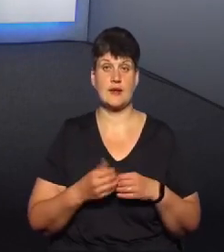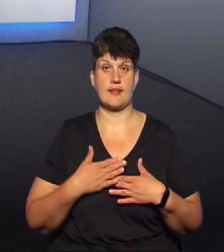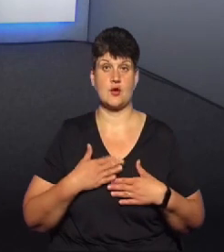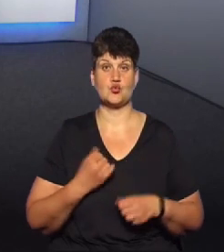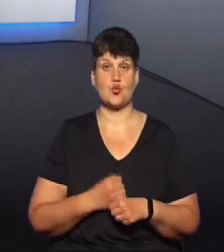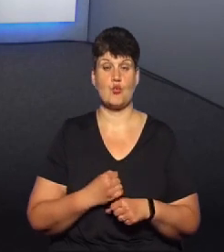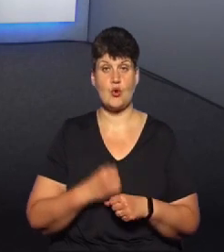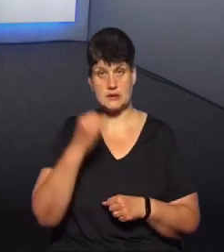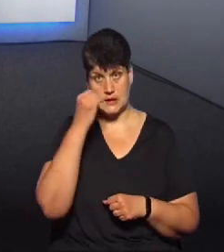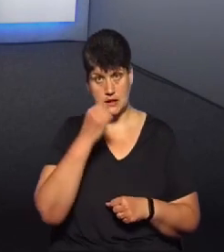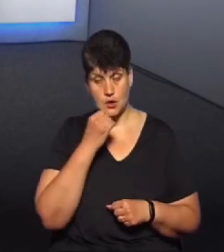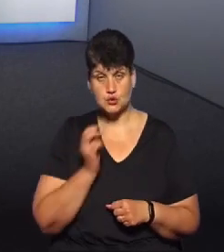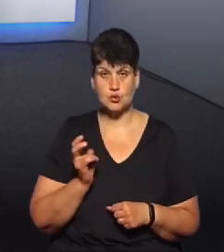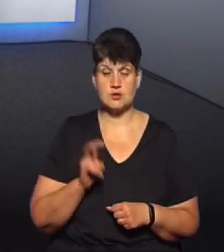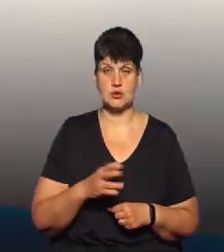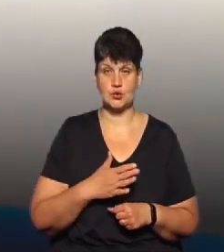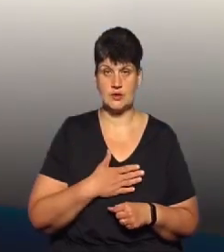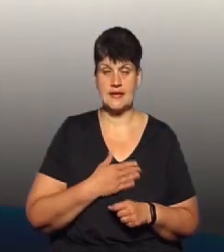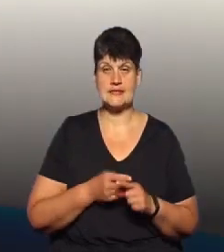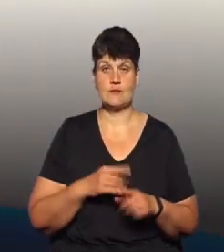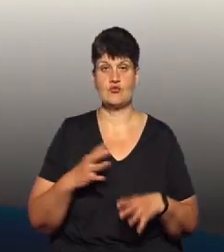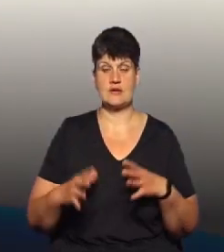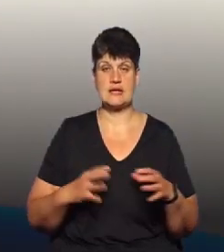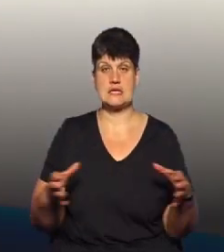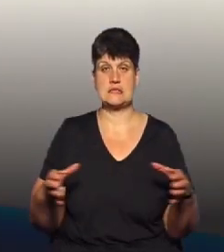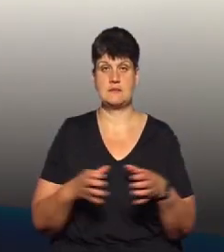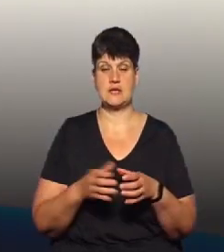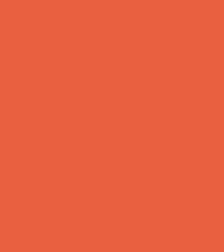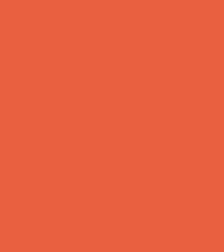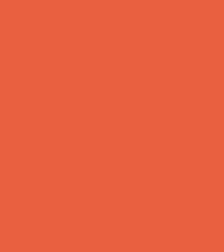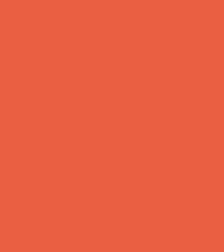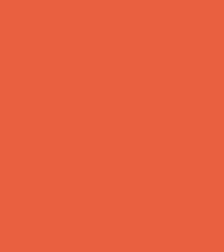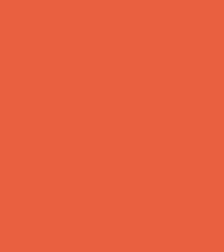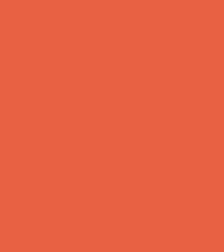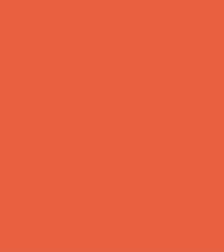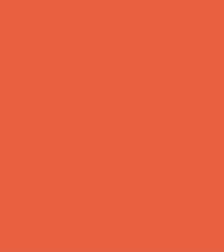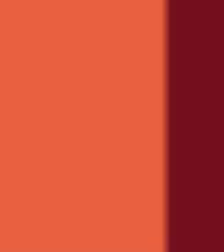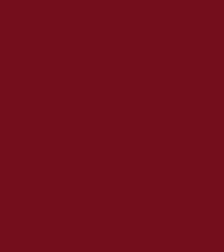вам. Дякую, що прийшли до нас на ефір. І нагадаю, це був тренер збірної Тернопільської області Володимир Левчук.